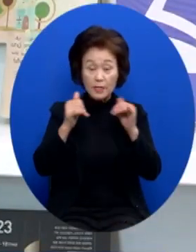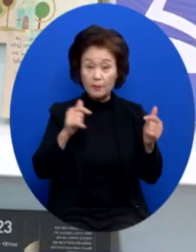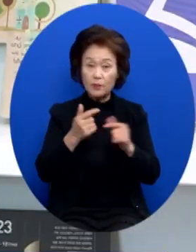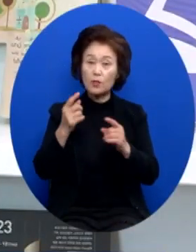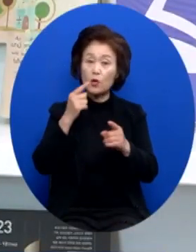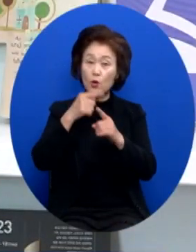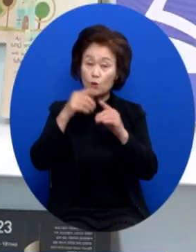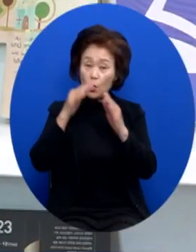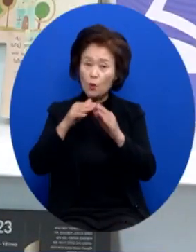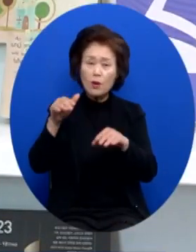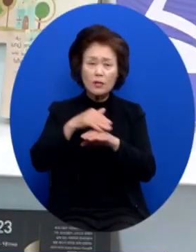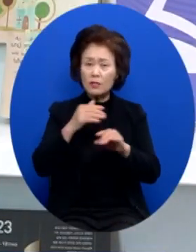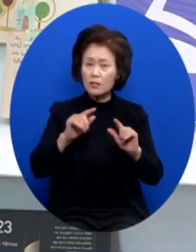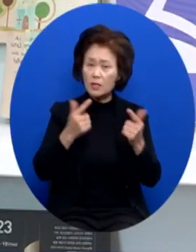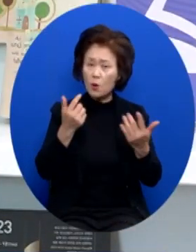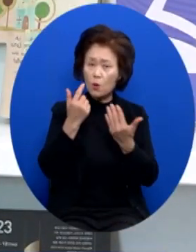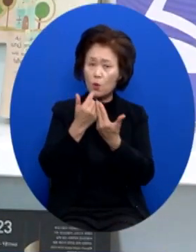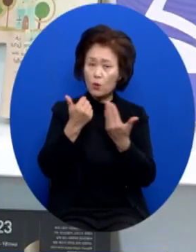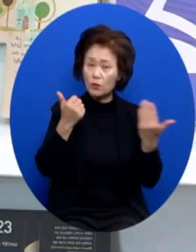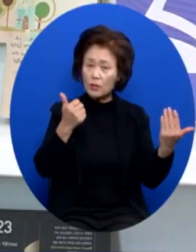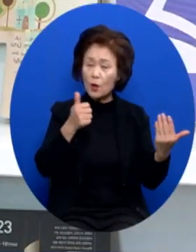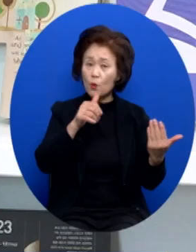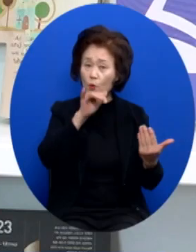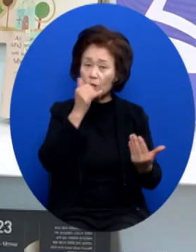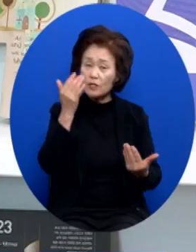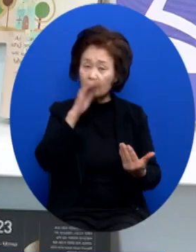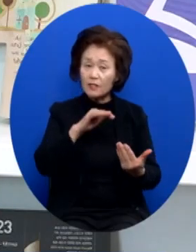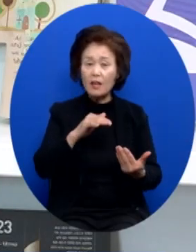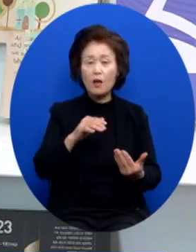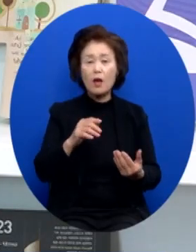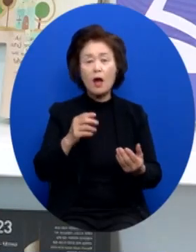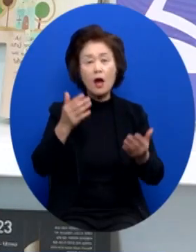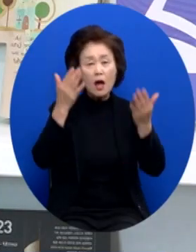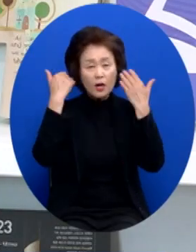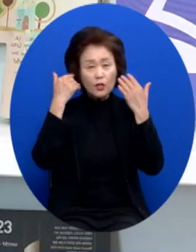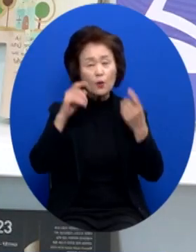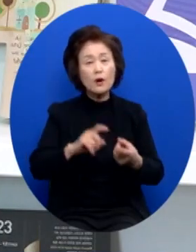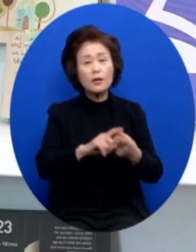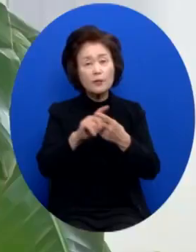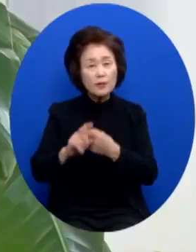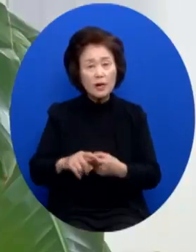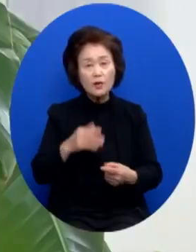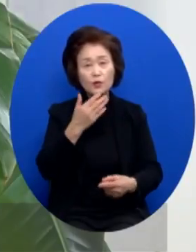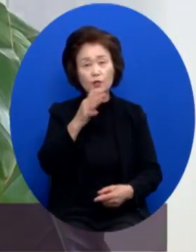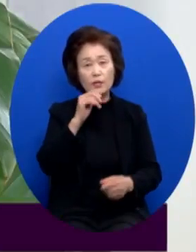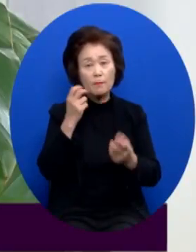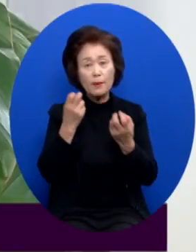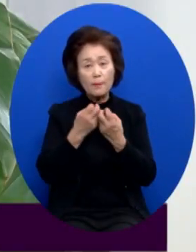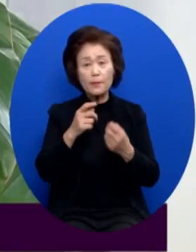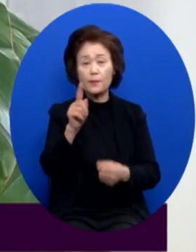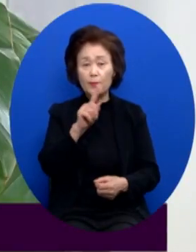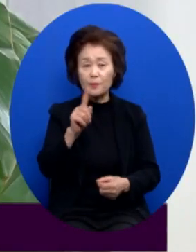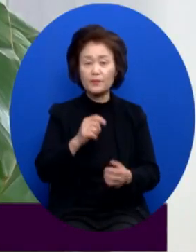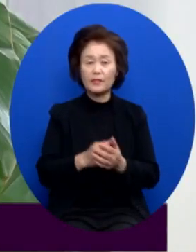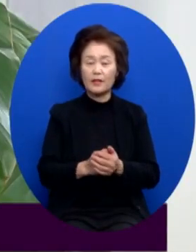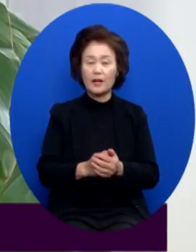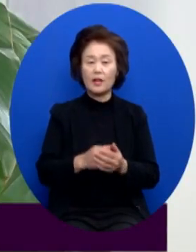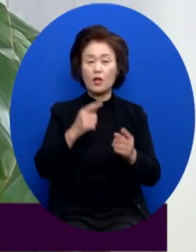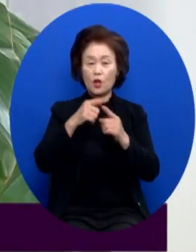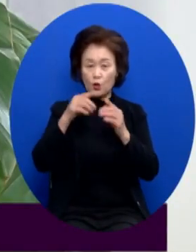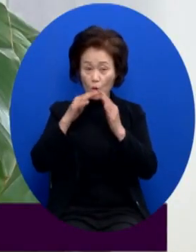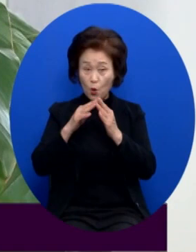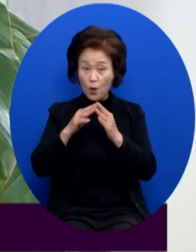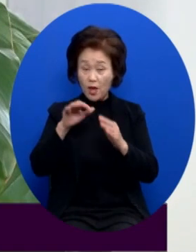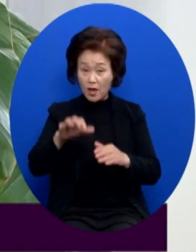속에서 교회와 또 기독교 학교가 협력할 수 있는 방법은 무엇이라고 생각하십니까? Well, the church has always played a